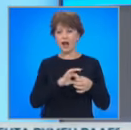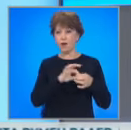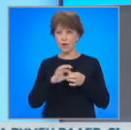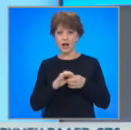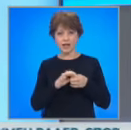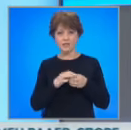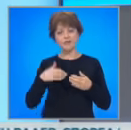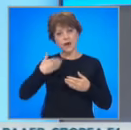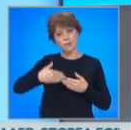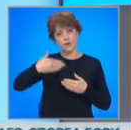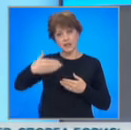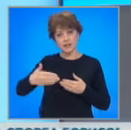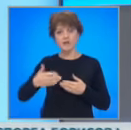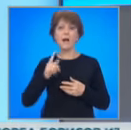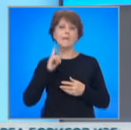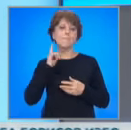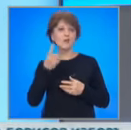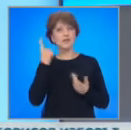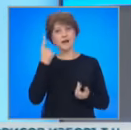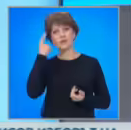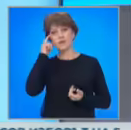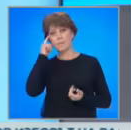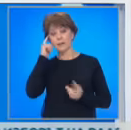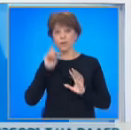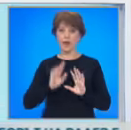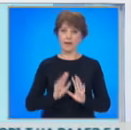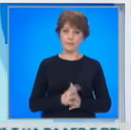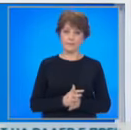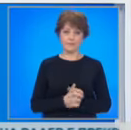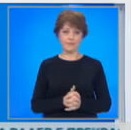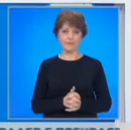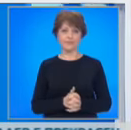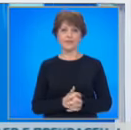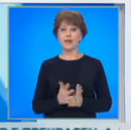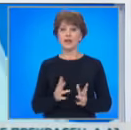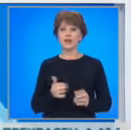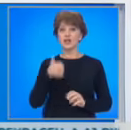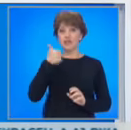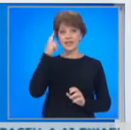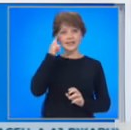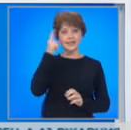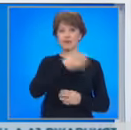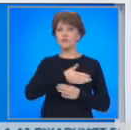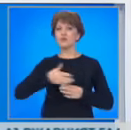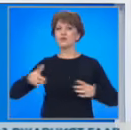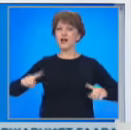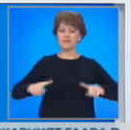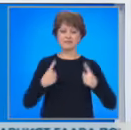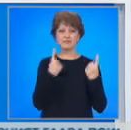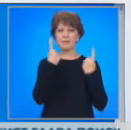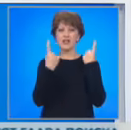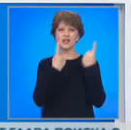в последствие, можем само да предполагаме. Вълнището от света. Шести ден продължава ескалацията